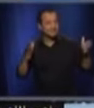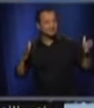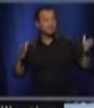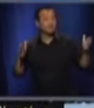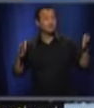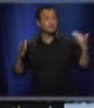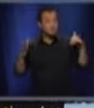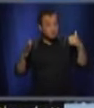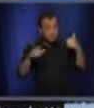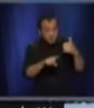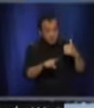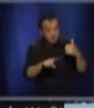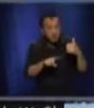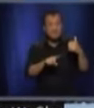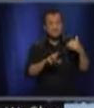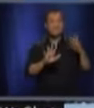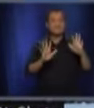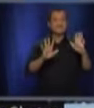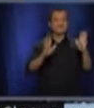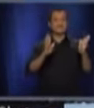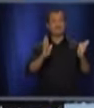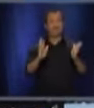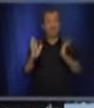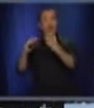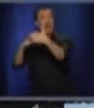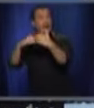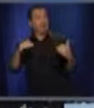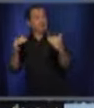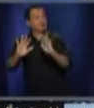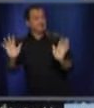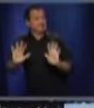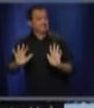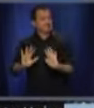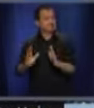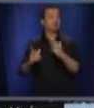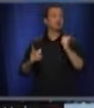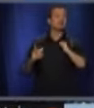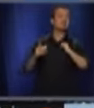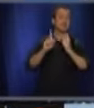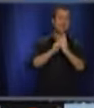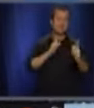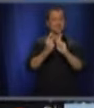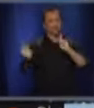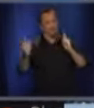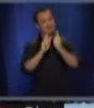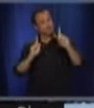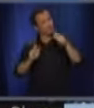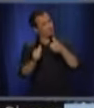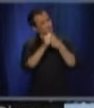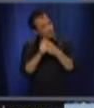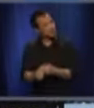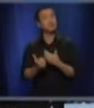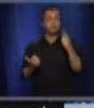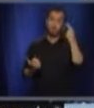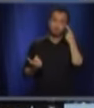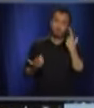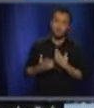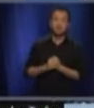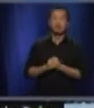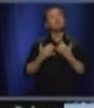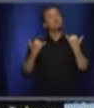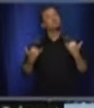D'où l'importance qu'on applique les mesures de distanciation, etc. Ce n'est pas pour rien que les rassemblements baissent